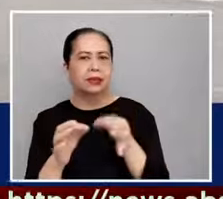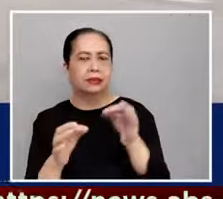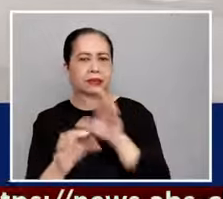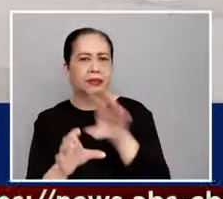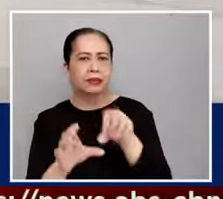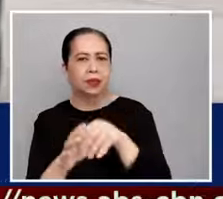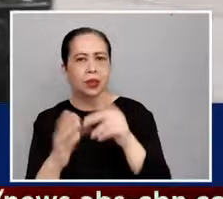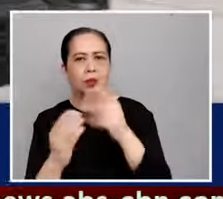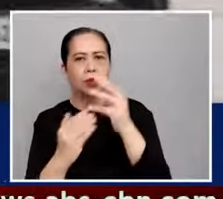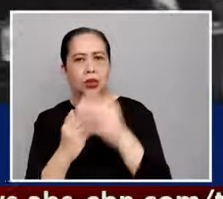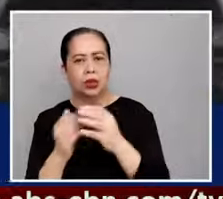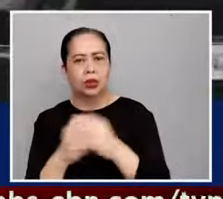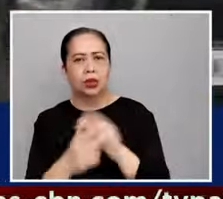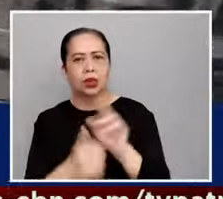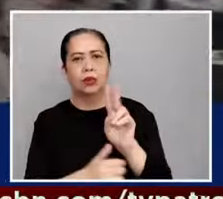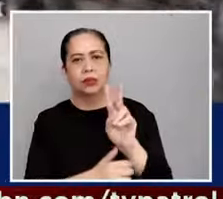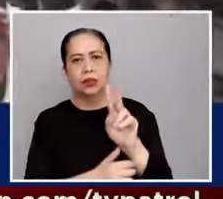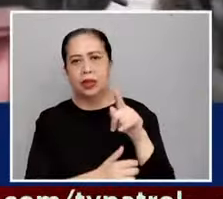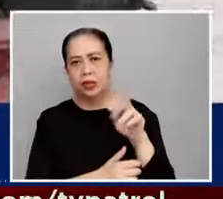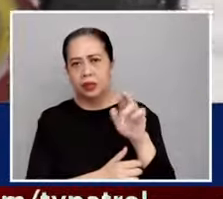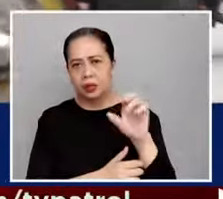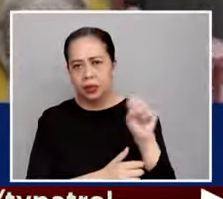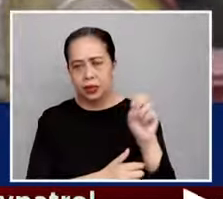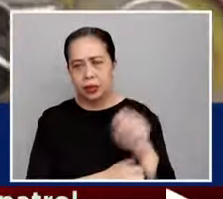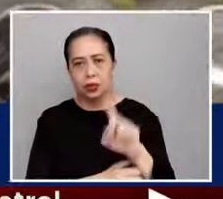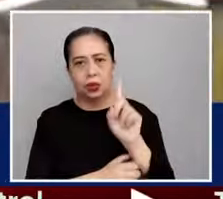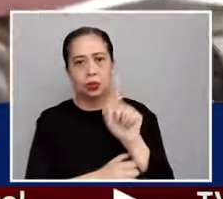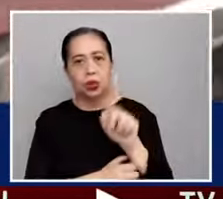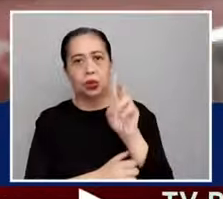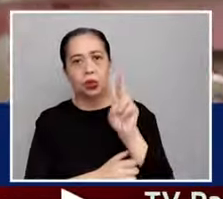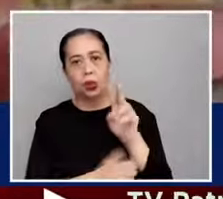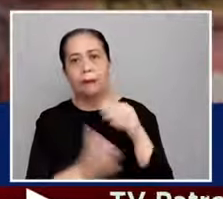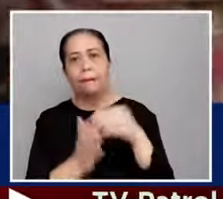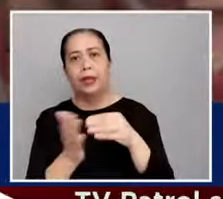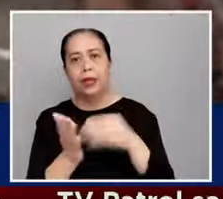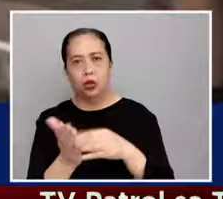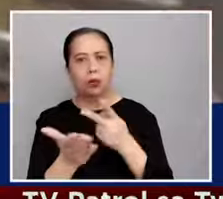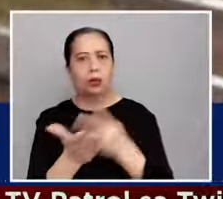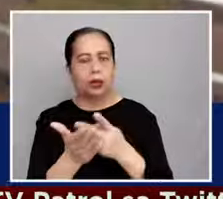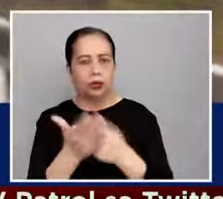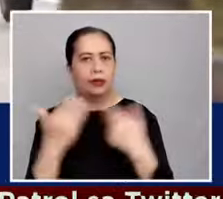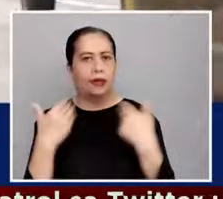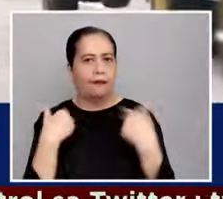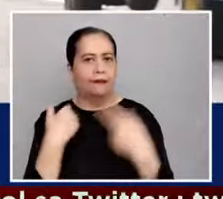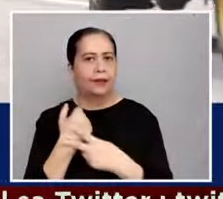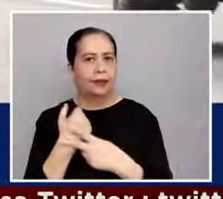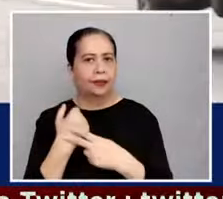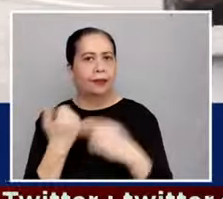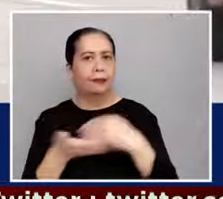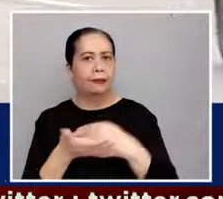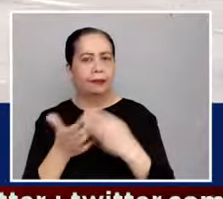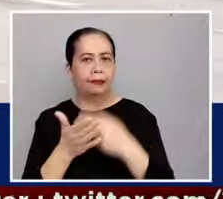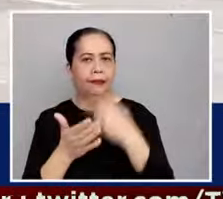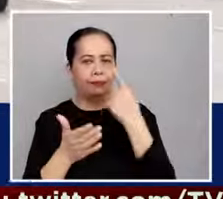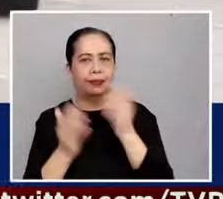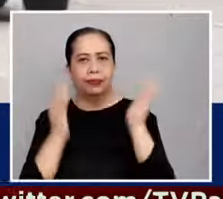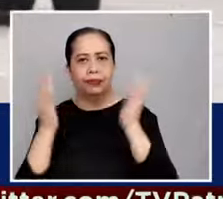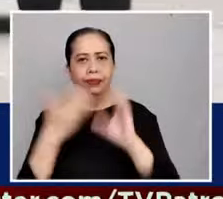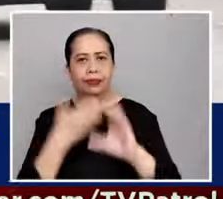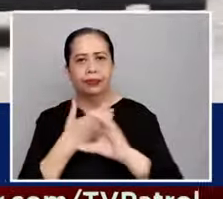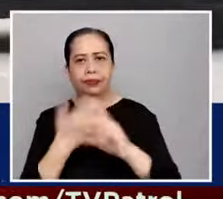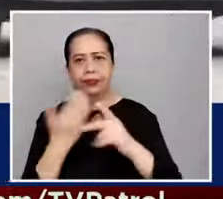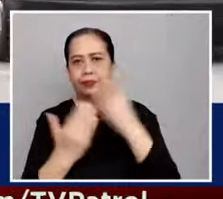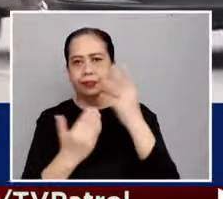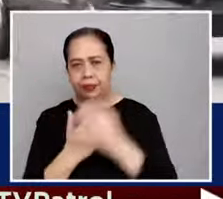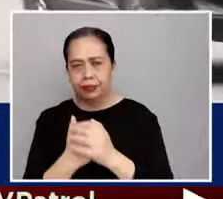sa programa ang UV Express. 1.2 billion pesos ang nakalaan sa budget para sa service contracting program,